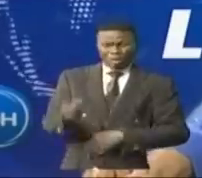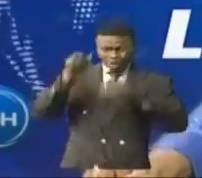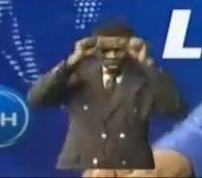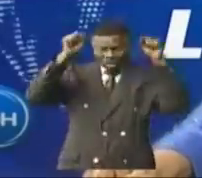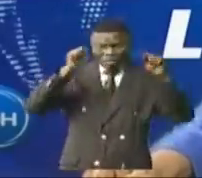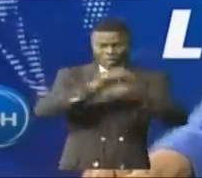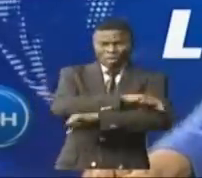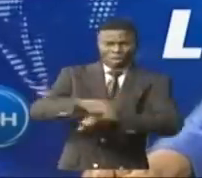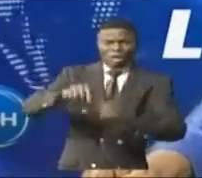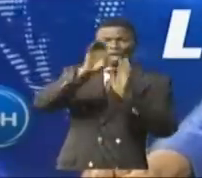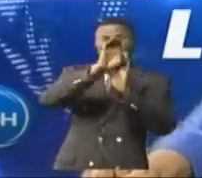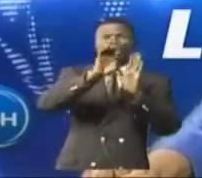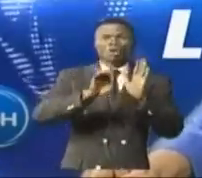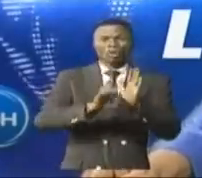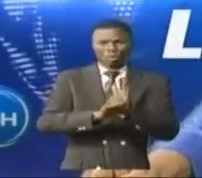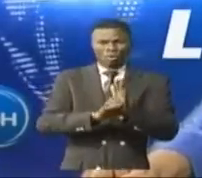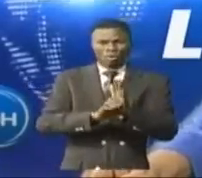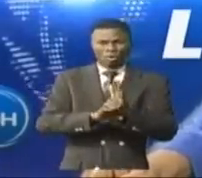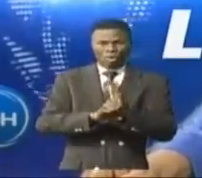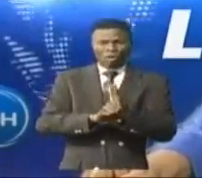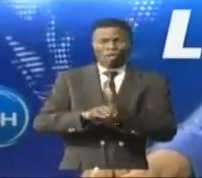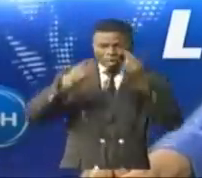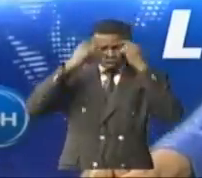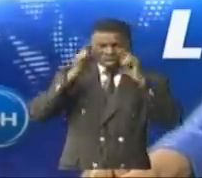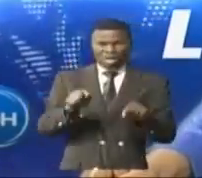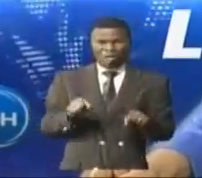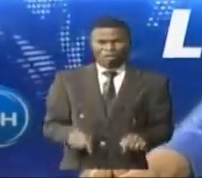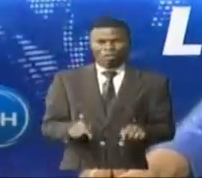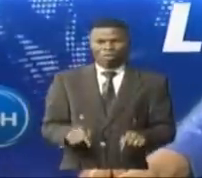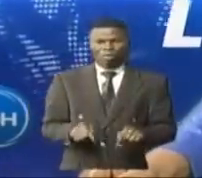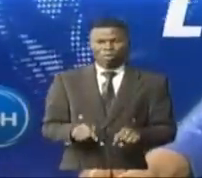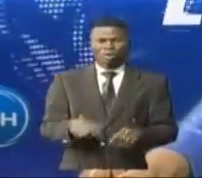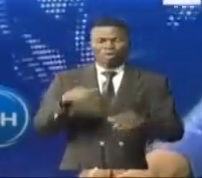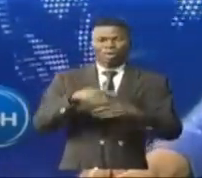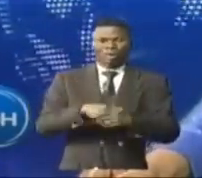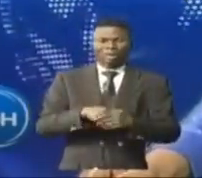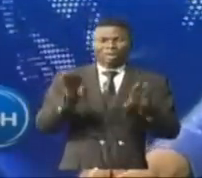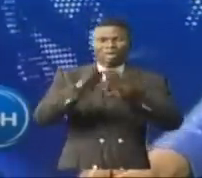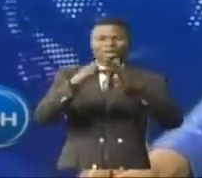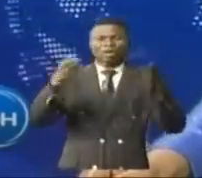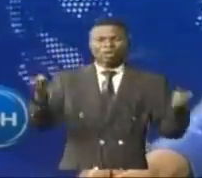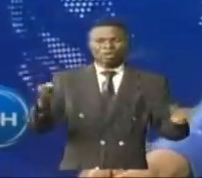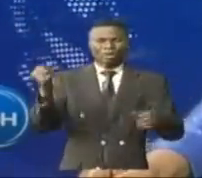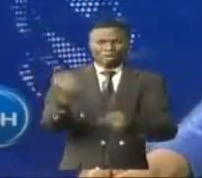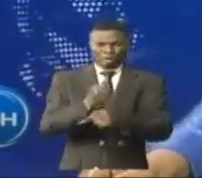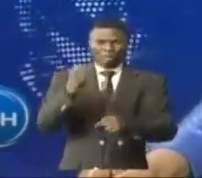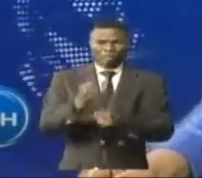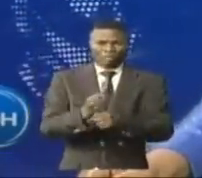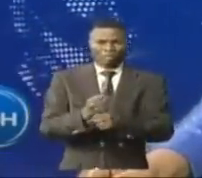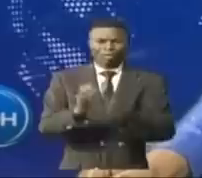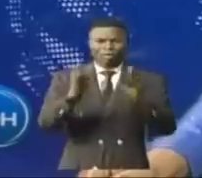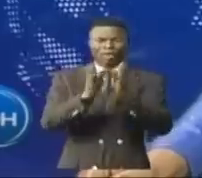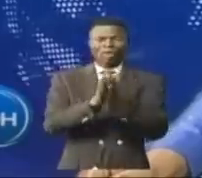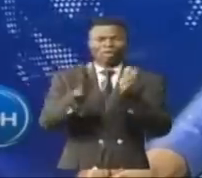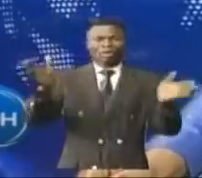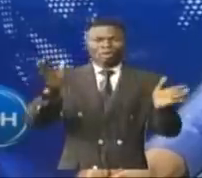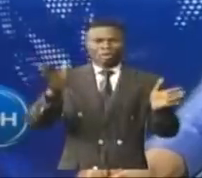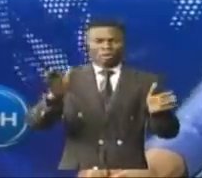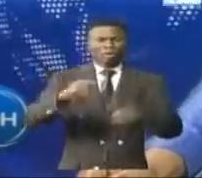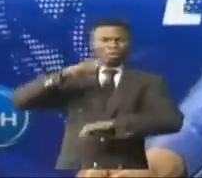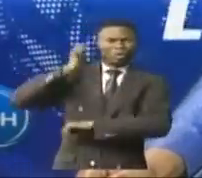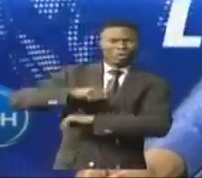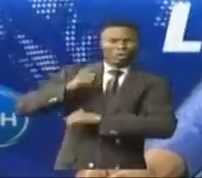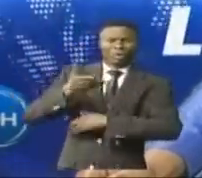Cour constitutionnelle a pris cet engagement aujourd'hui au cours de l'ouverture des travaux de l'Assemblée générale de l'appareil